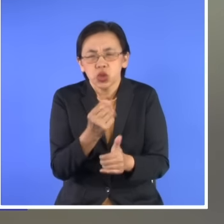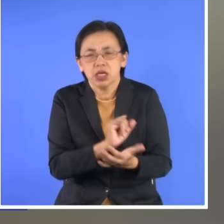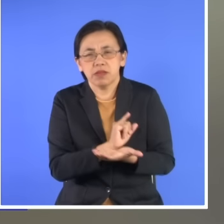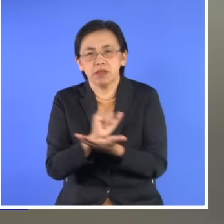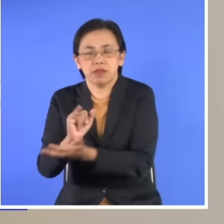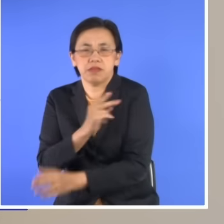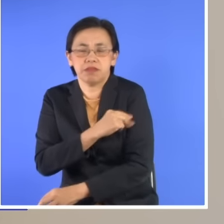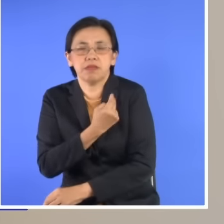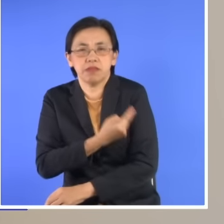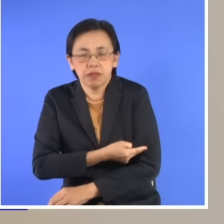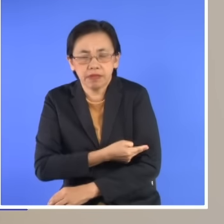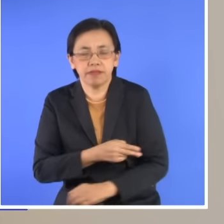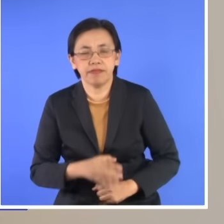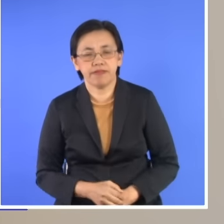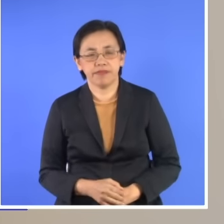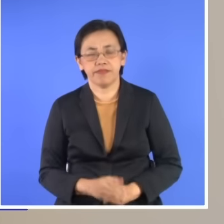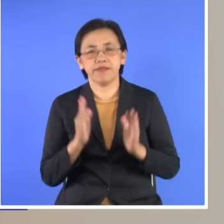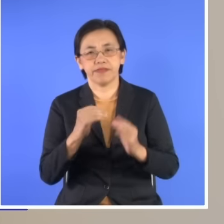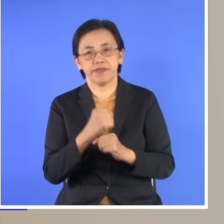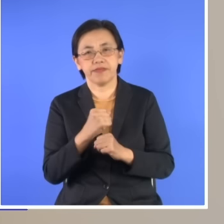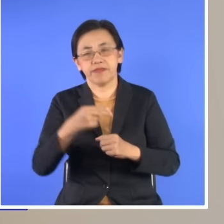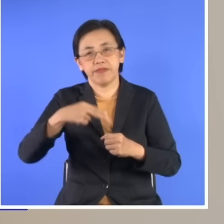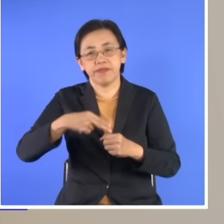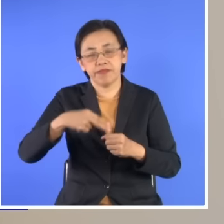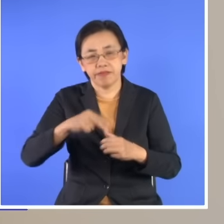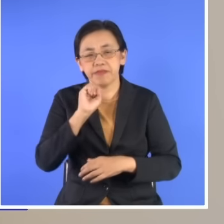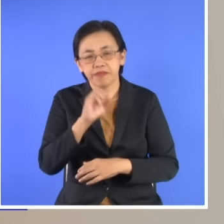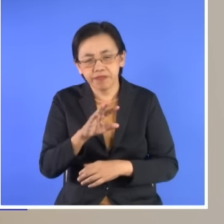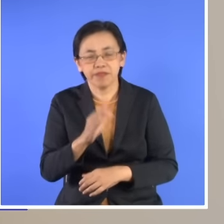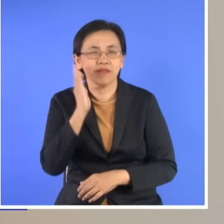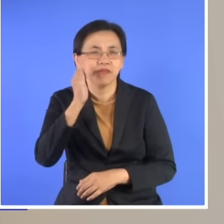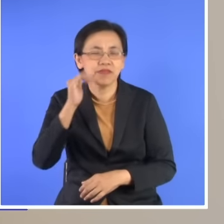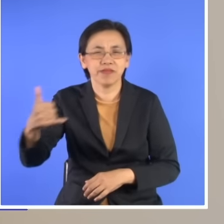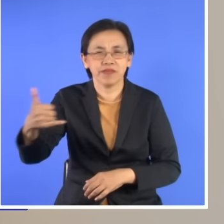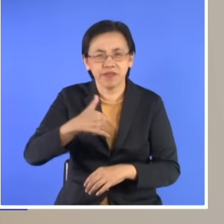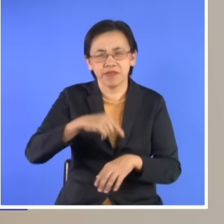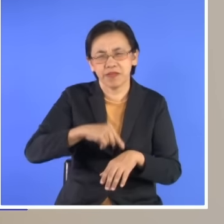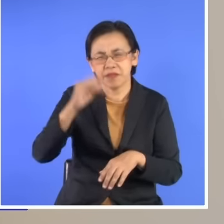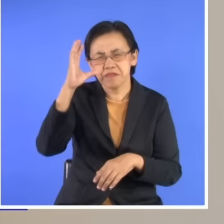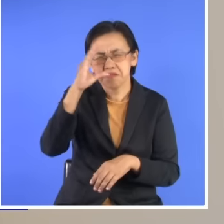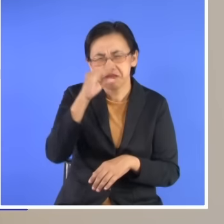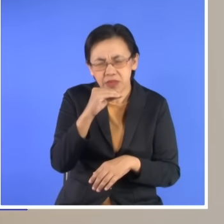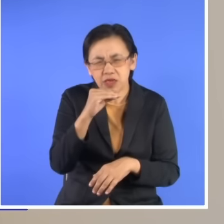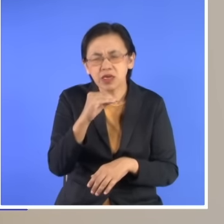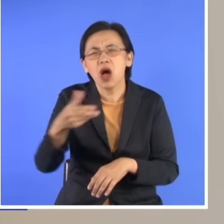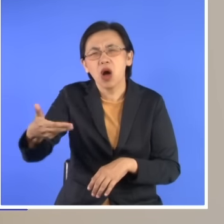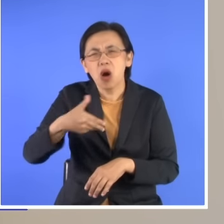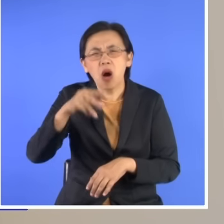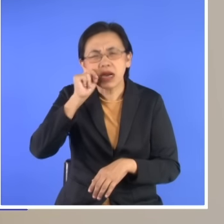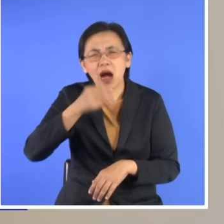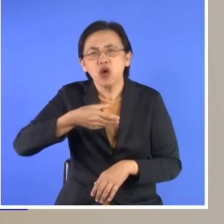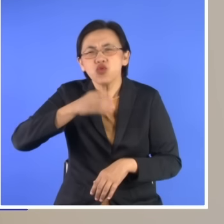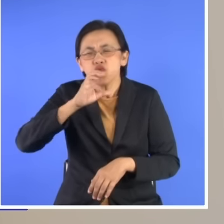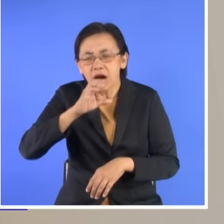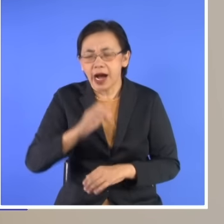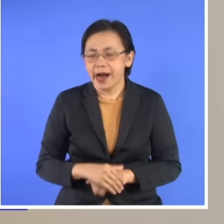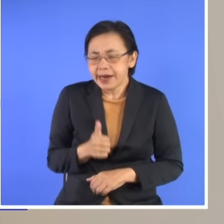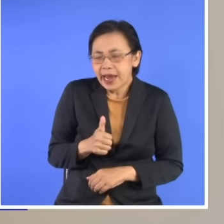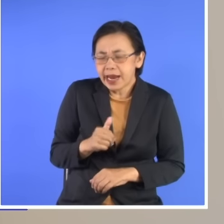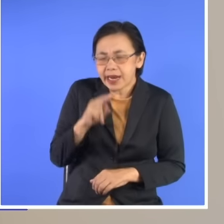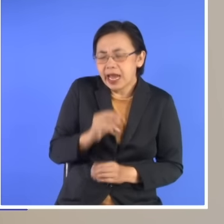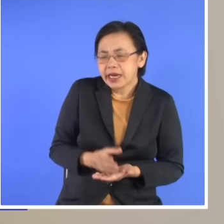พยาบาลทางพนักงานปั๊มเนี่บอกว่าหนุ่มคนเจ็บนี่นะฮะได้เข้ามาในปั๊มในช่วงกลางดึกเลยนะครับโดยมาขอน้ำเดิมพนักงานปั๊มก็ให้เดิมนะครับแล้วก็